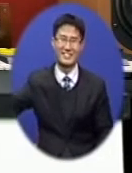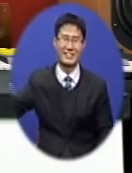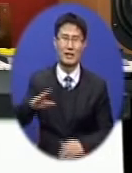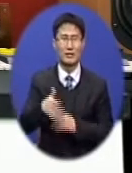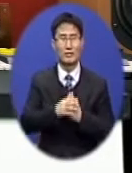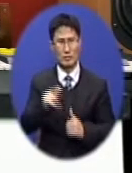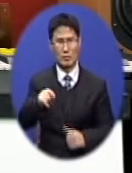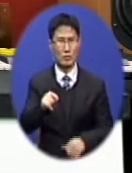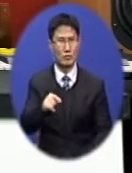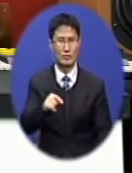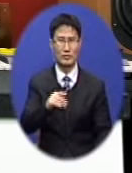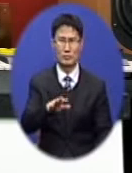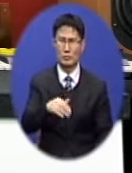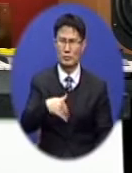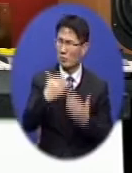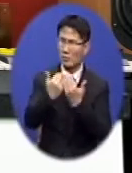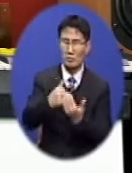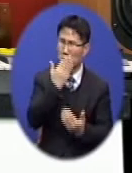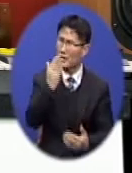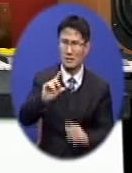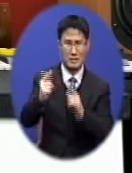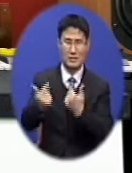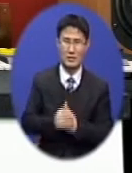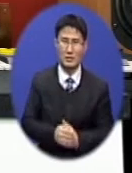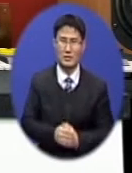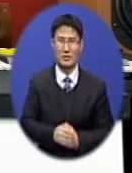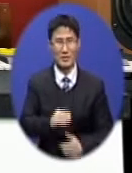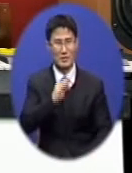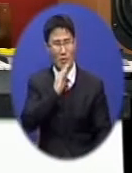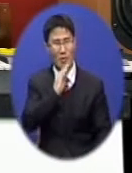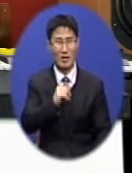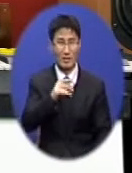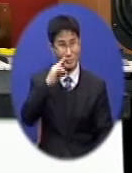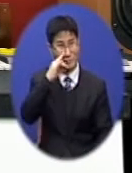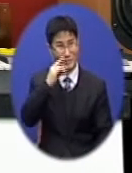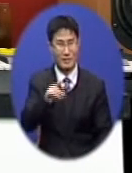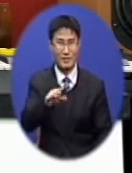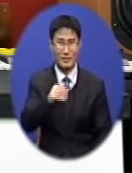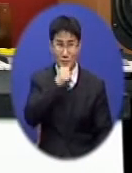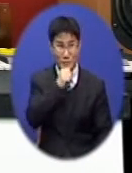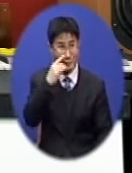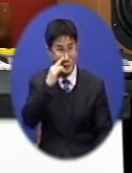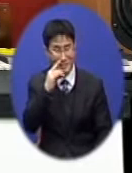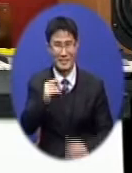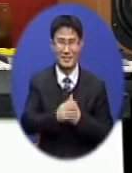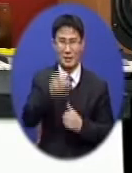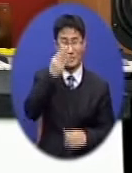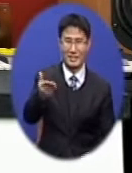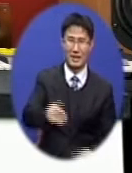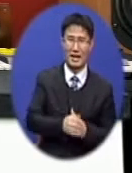이게 아무나 나온 소리가 아니에요. 아, 그렇죠. 예. 그죠? 어떻게 그 네. 네. 궁금하죠. 몇 표나 받았을까? 아주 예. 네.